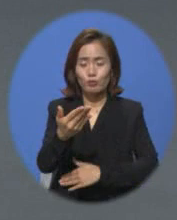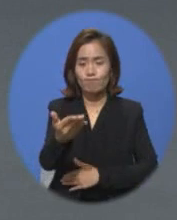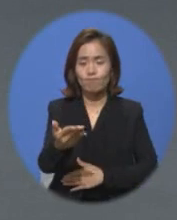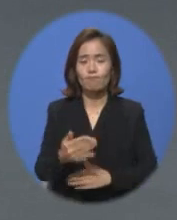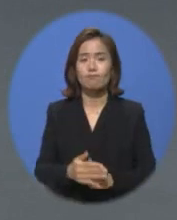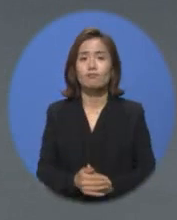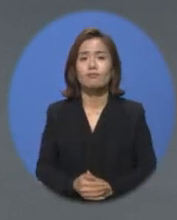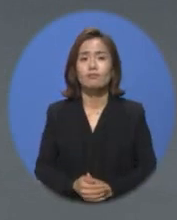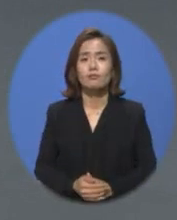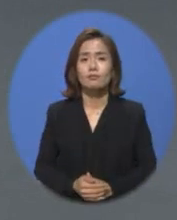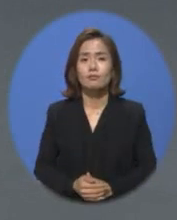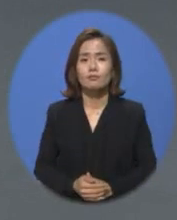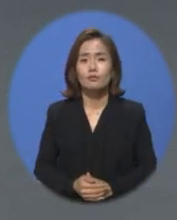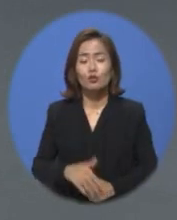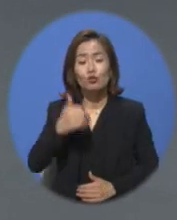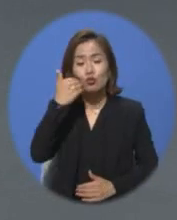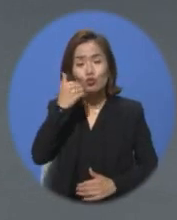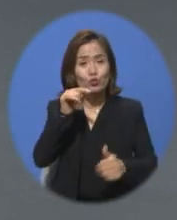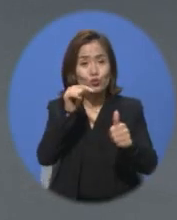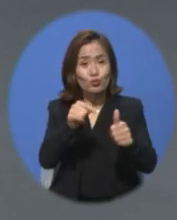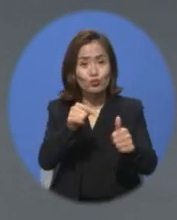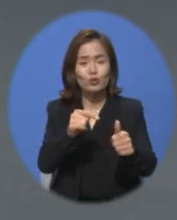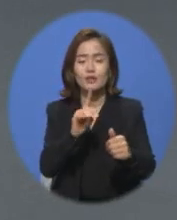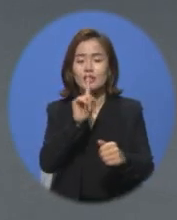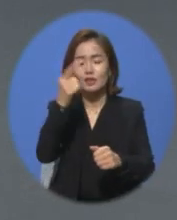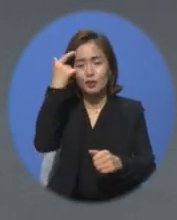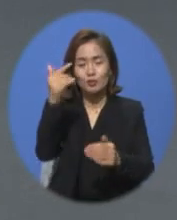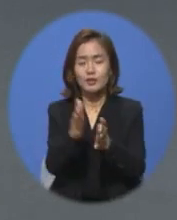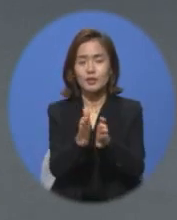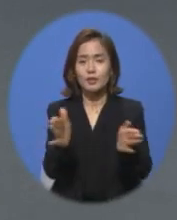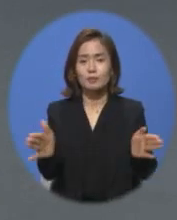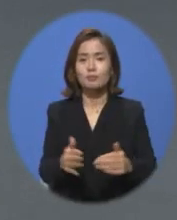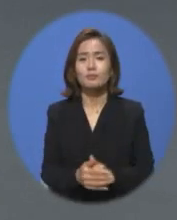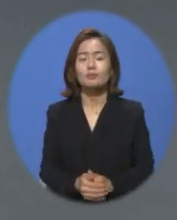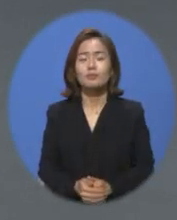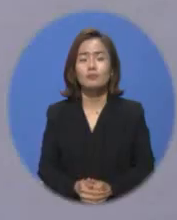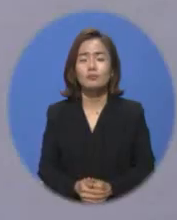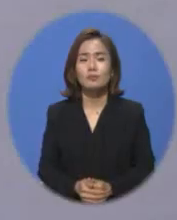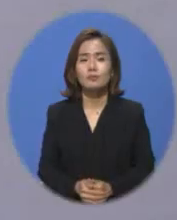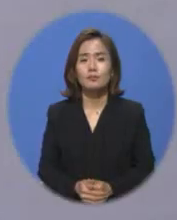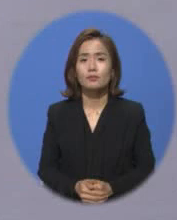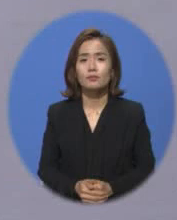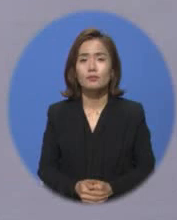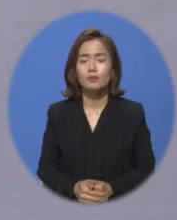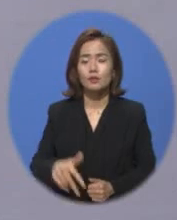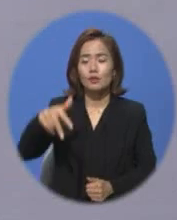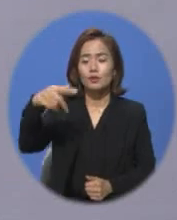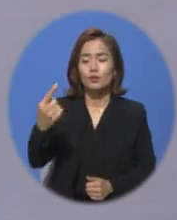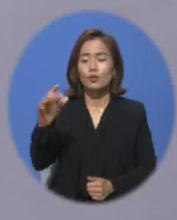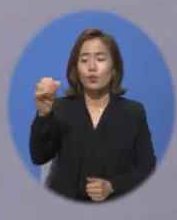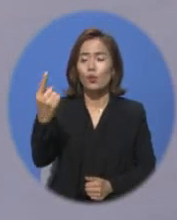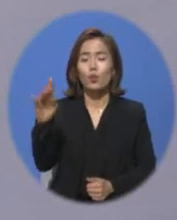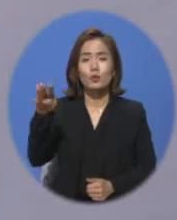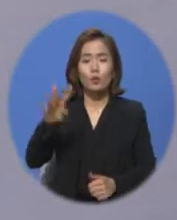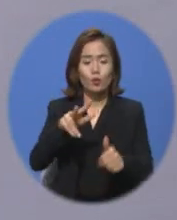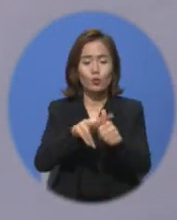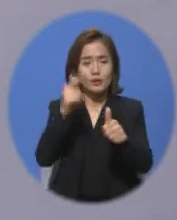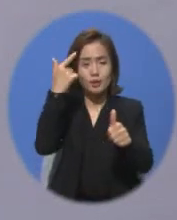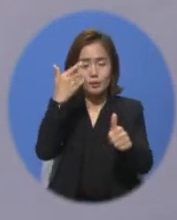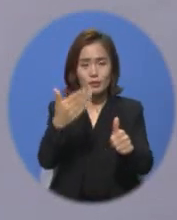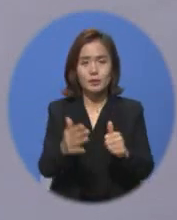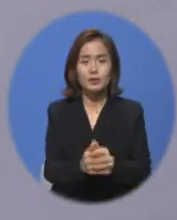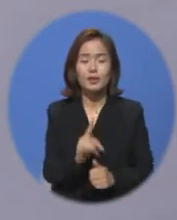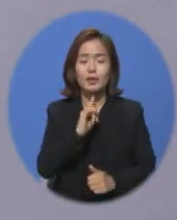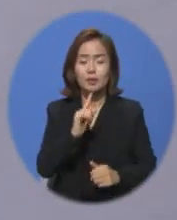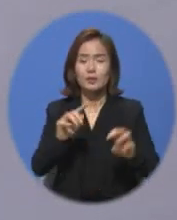이승남후보에게토론시작을맡기겠습니다. 먼저상대후보를지목하신 후질문을해주십시오. 네,먼저조섭후보에게 질문하나드리겠습니다.답변시간은